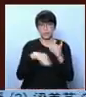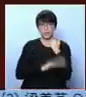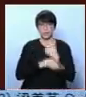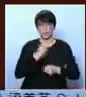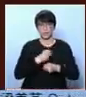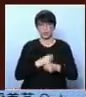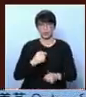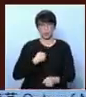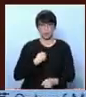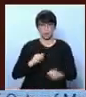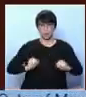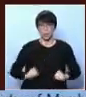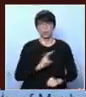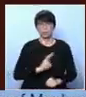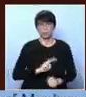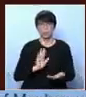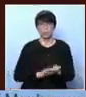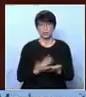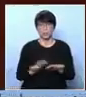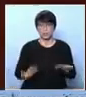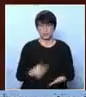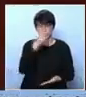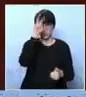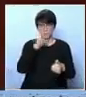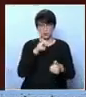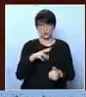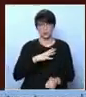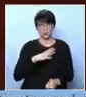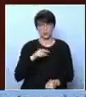都係一致。但係似乎而家嘅政治現實咧，係令到呢件事係更加困難。